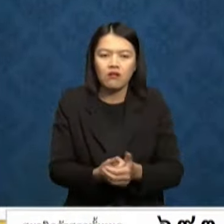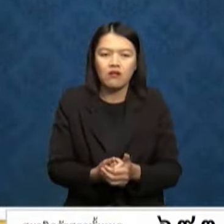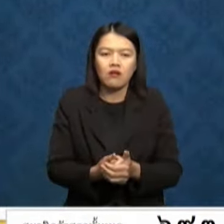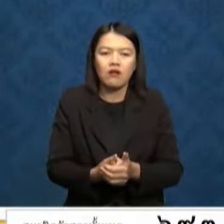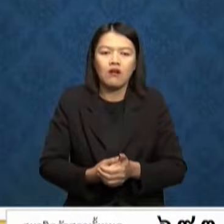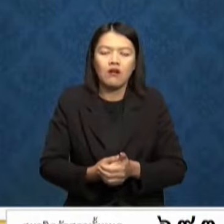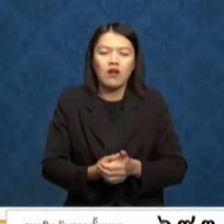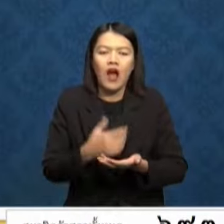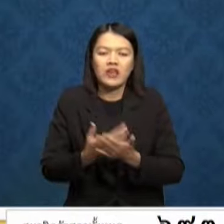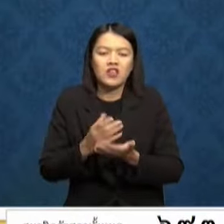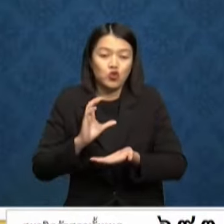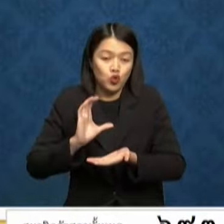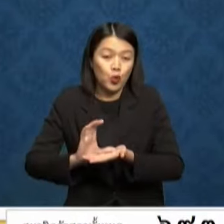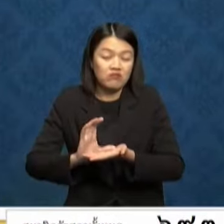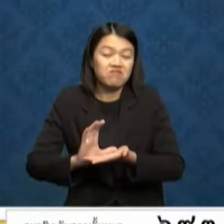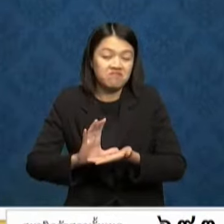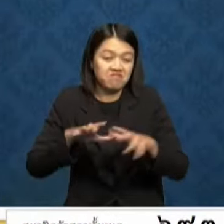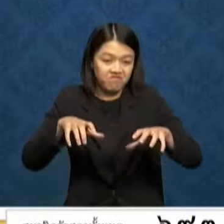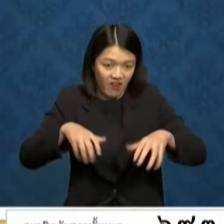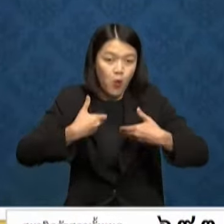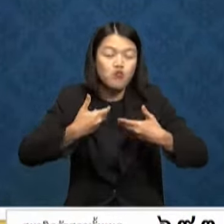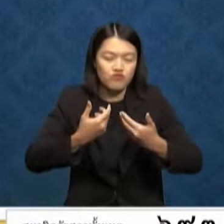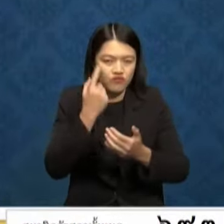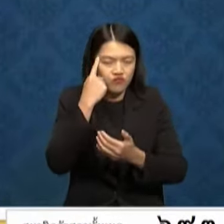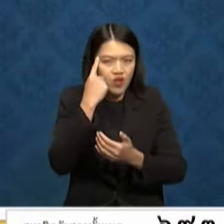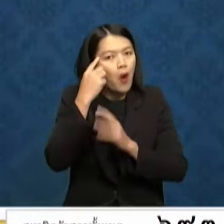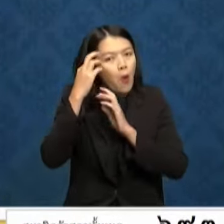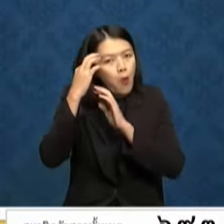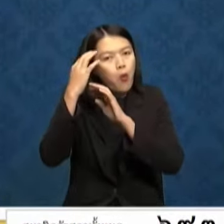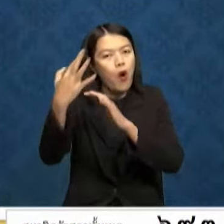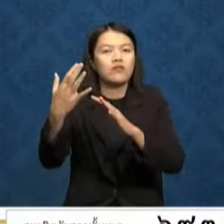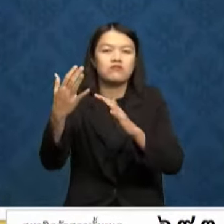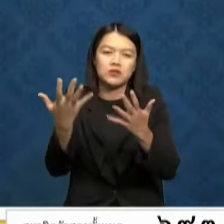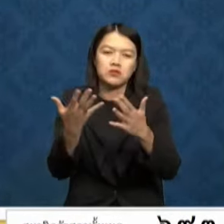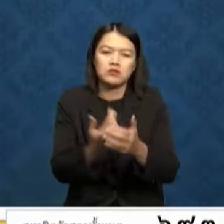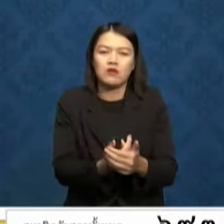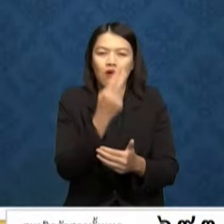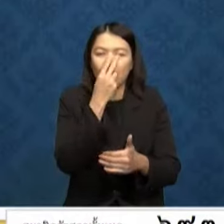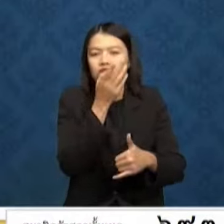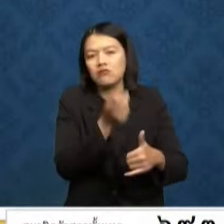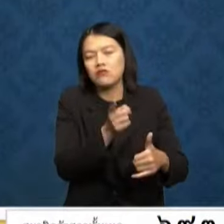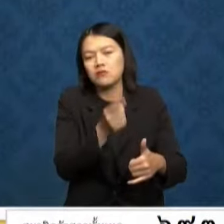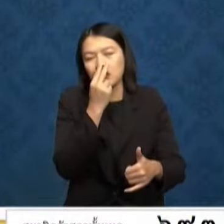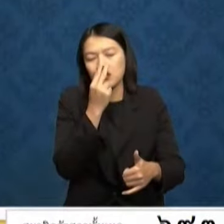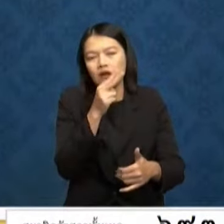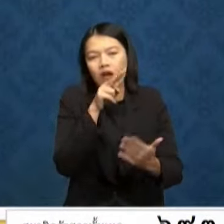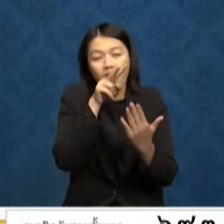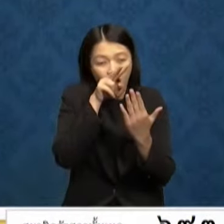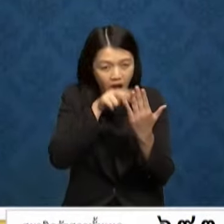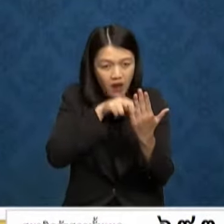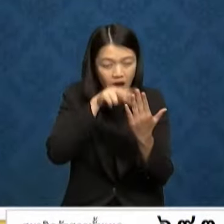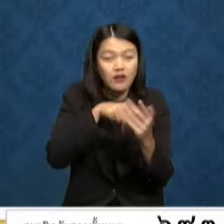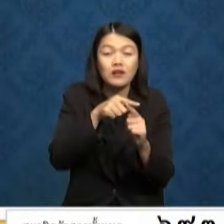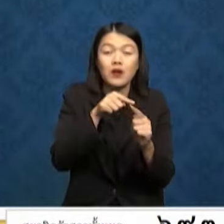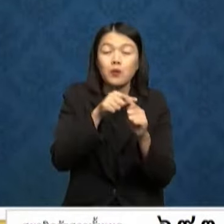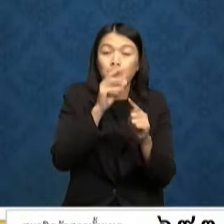เพื่อทุนขนาดใหญ่ดังนั้นจึงไร้ความหวังจากพฤติกรรมที่ทำแต่หากอ่านตามนโยบายที่เขียน